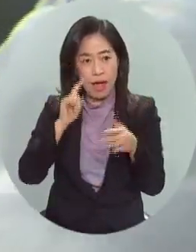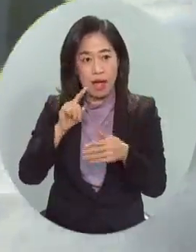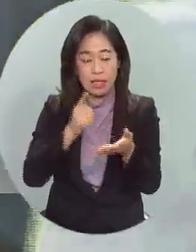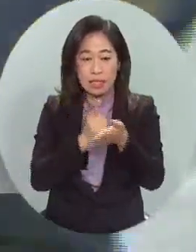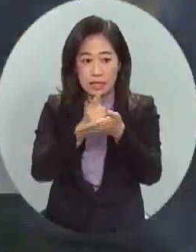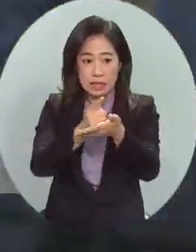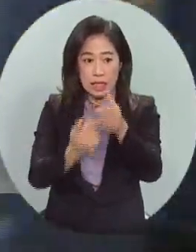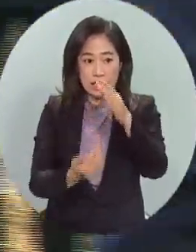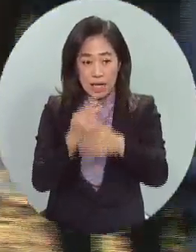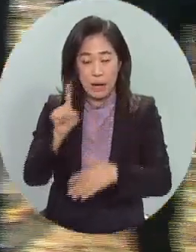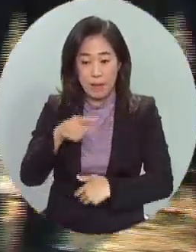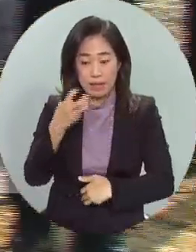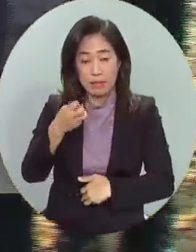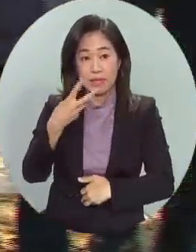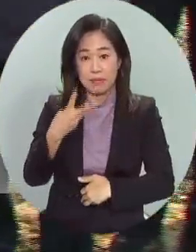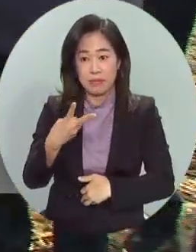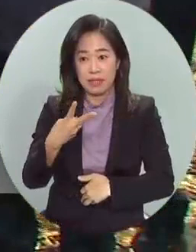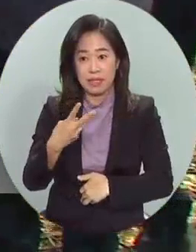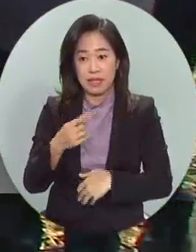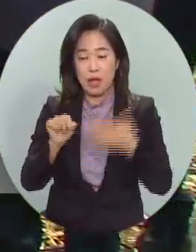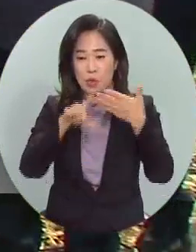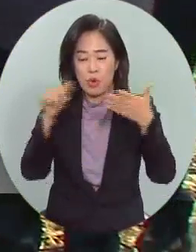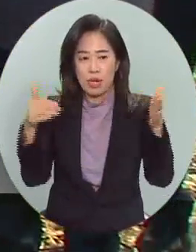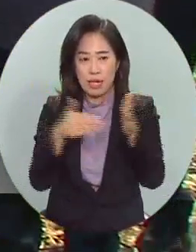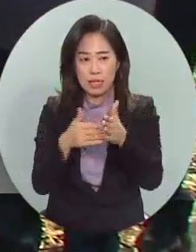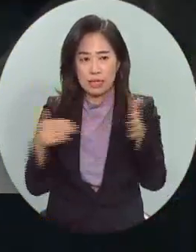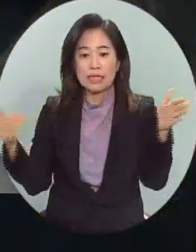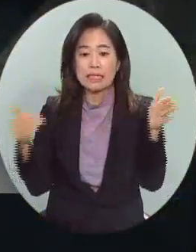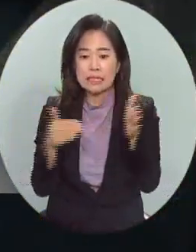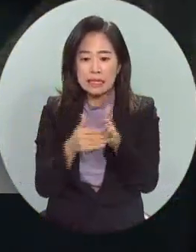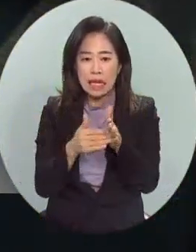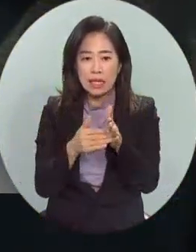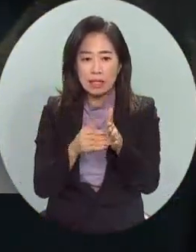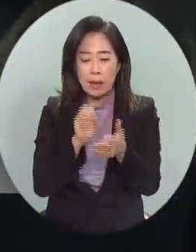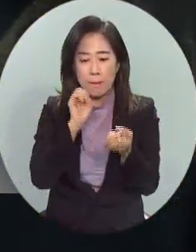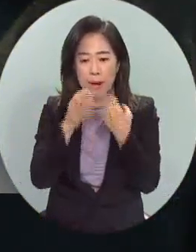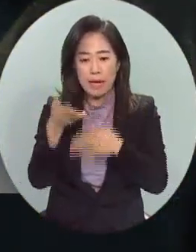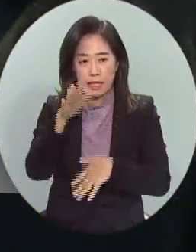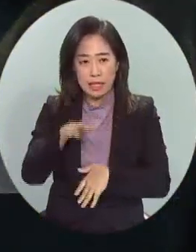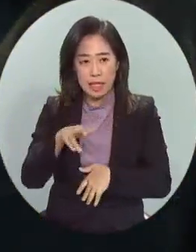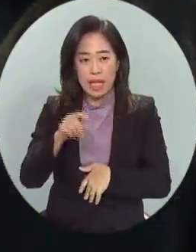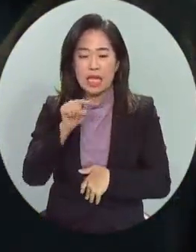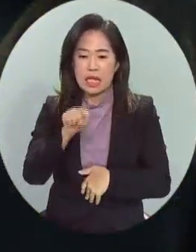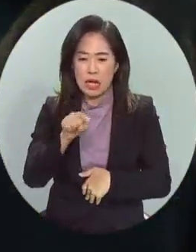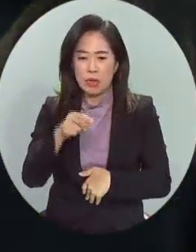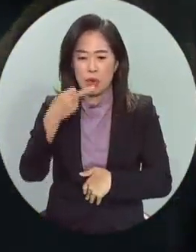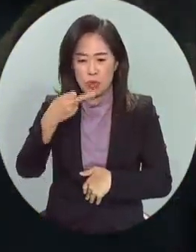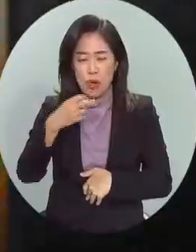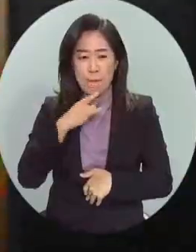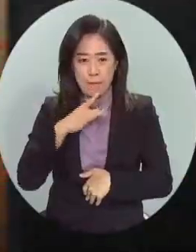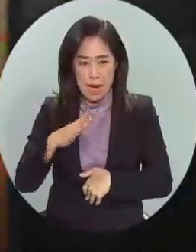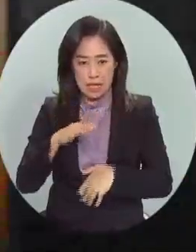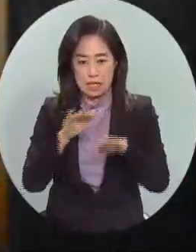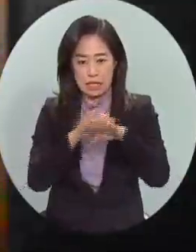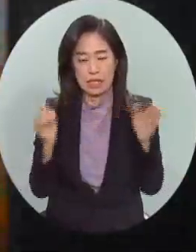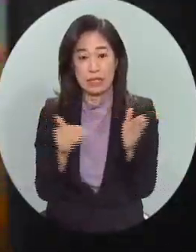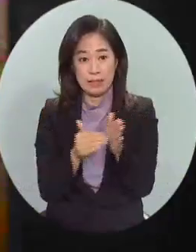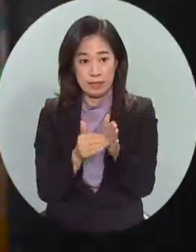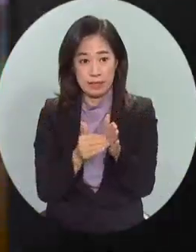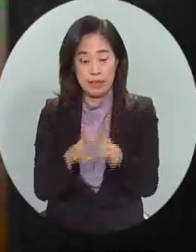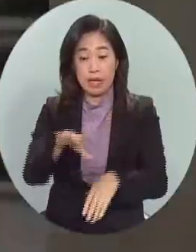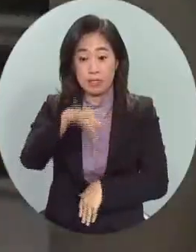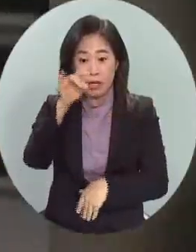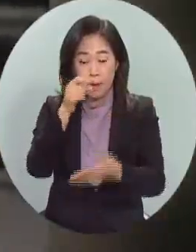건은 지난 달 안으로 마무리하겠다고 약속했지만 이마저도 12건 밖에 처리하지 못했습니다 최초